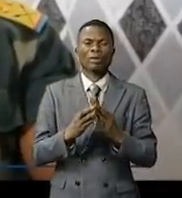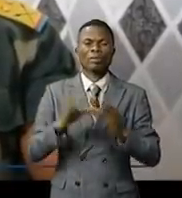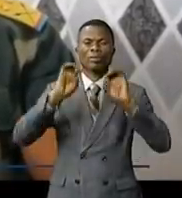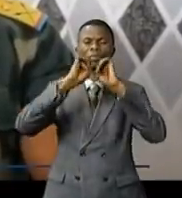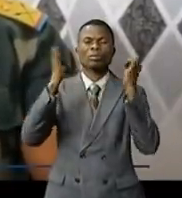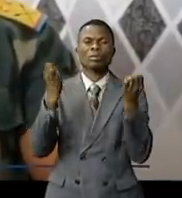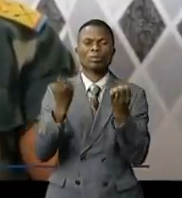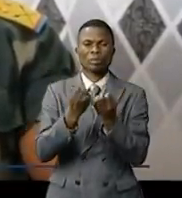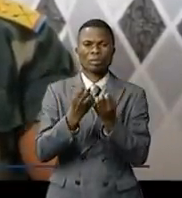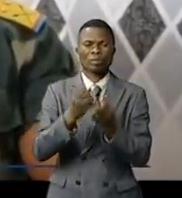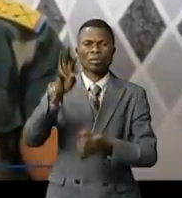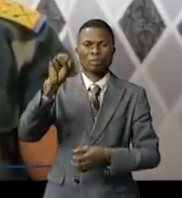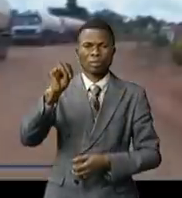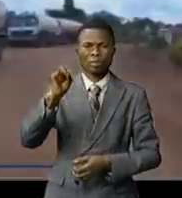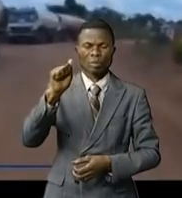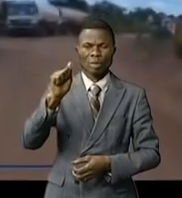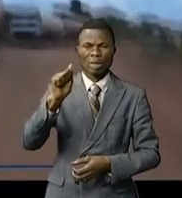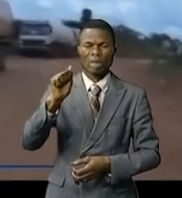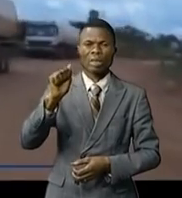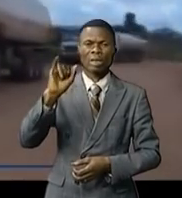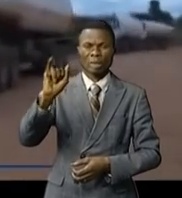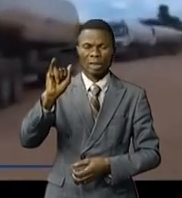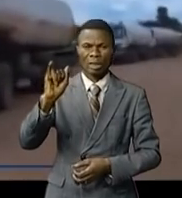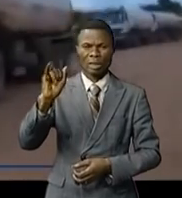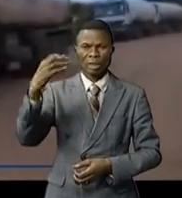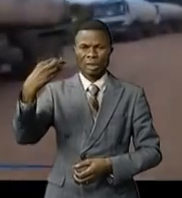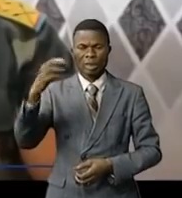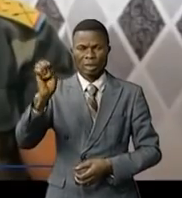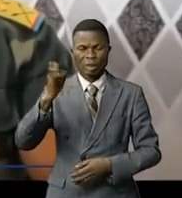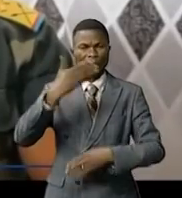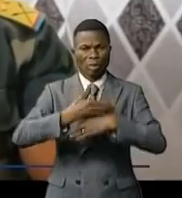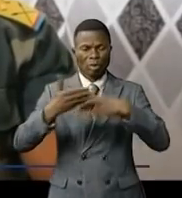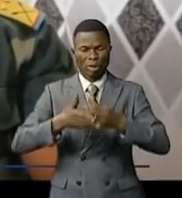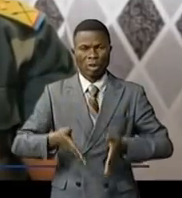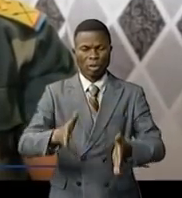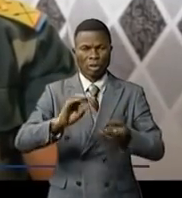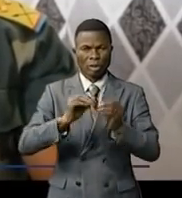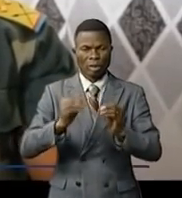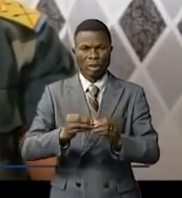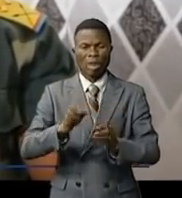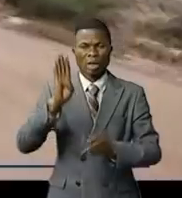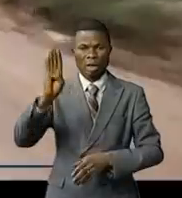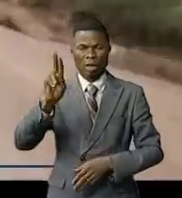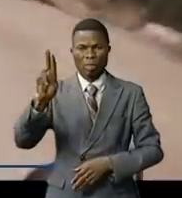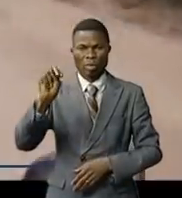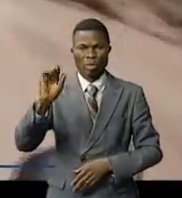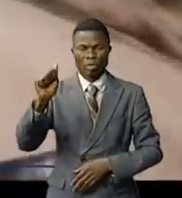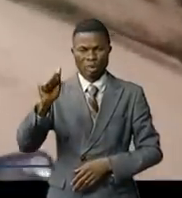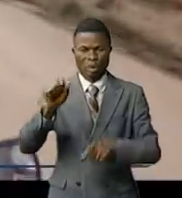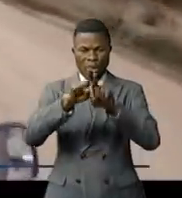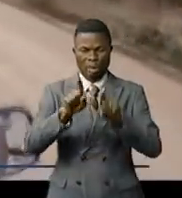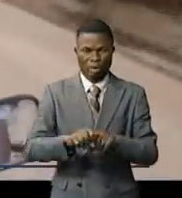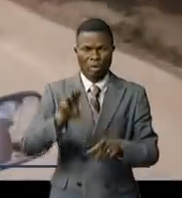l'entreprise Maisha Nyamungu pour la réhabilitation de la route Bounia-Mahagi sur